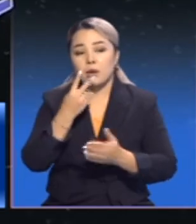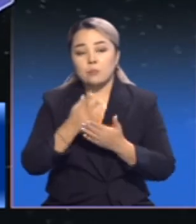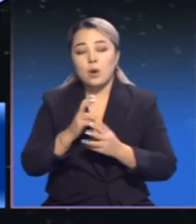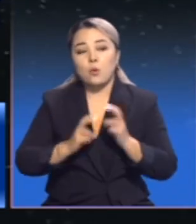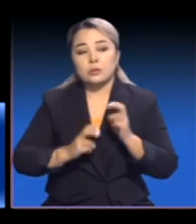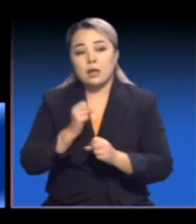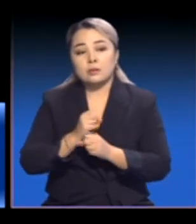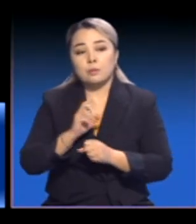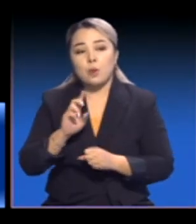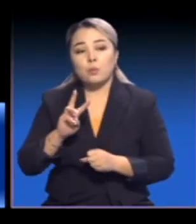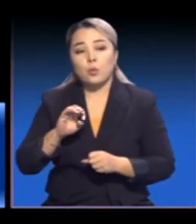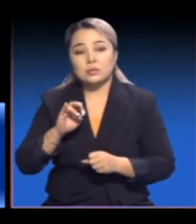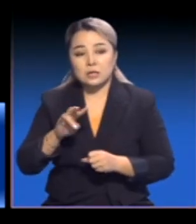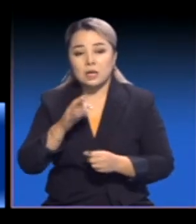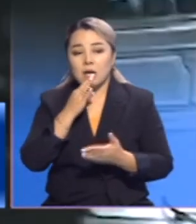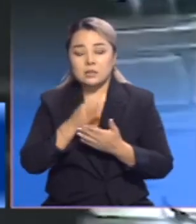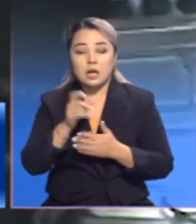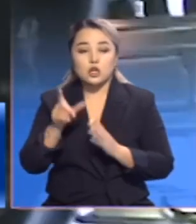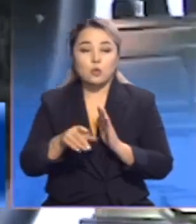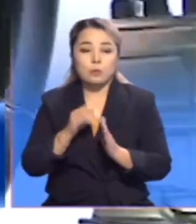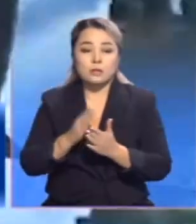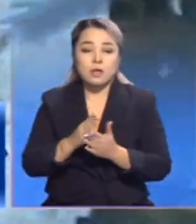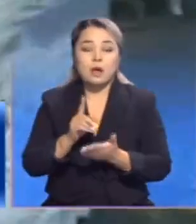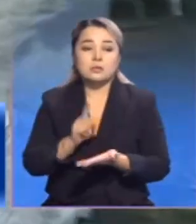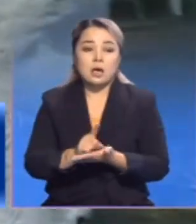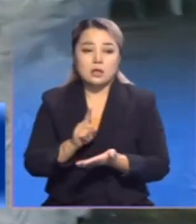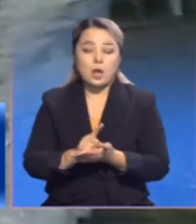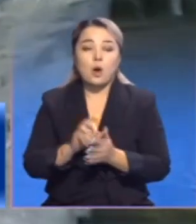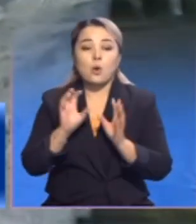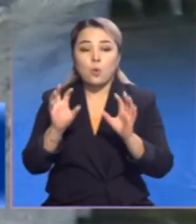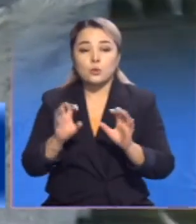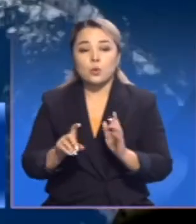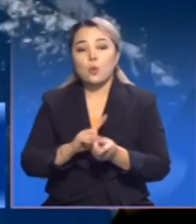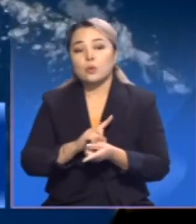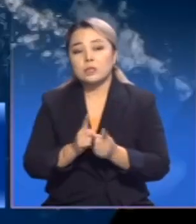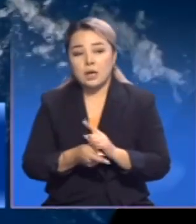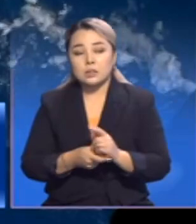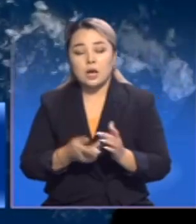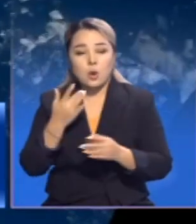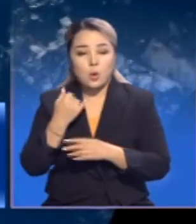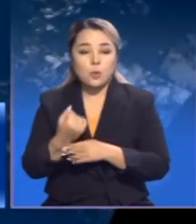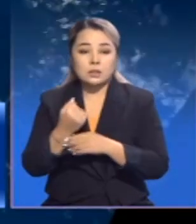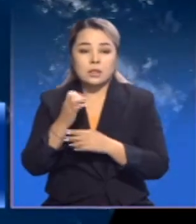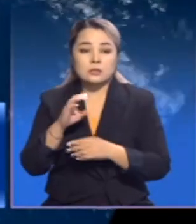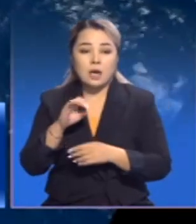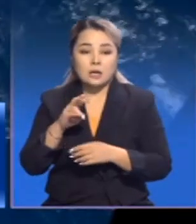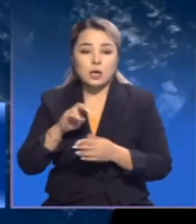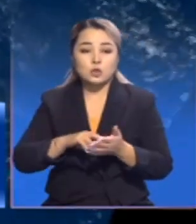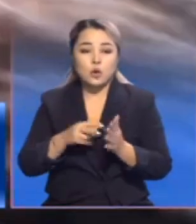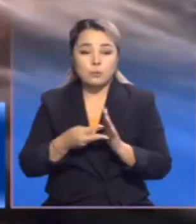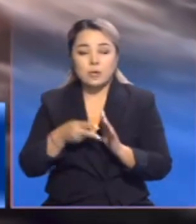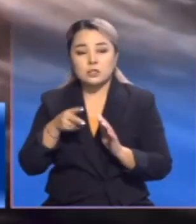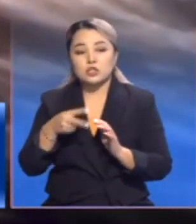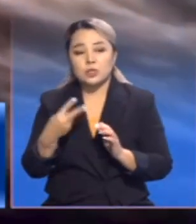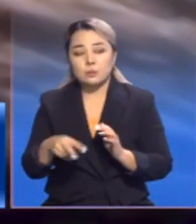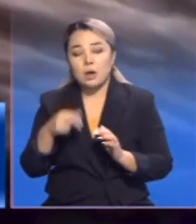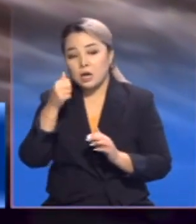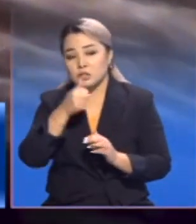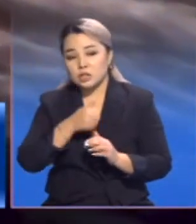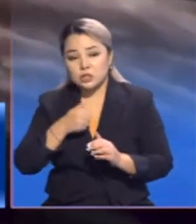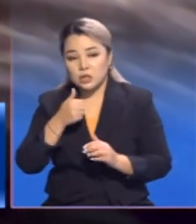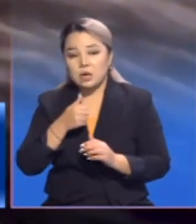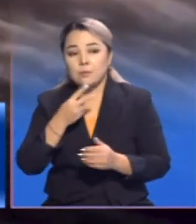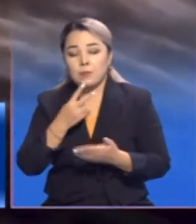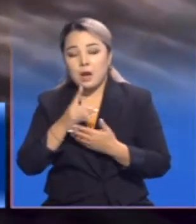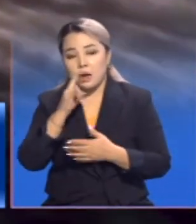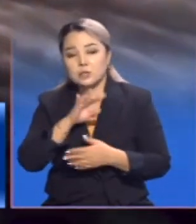министрі Бағдат Мусин, егер депутаттар салық кодексіне өзгертулер енгізуді қолдаса, Starlink жобасы 2023 жылы Қазақстанда